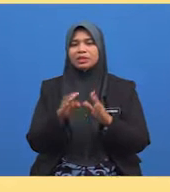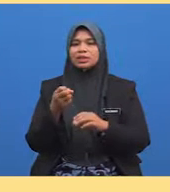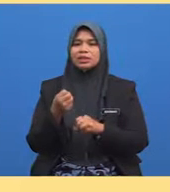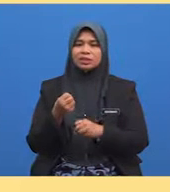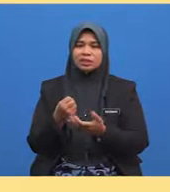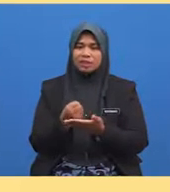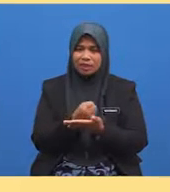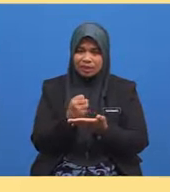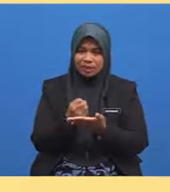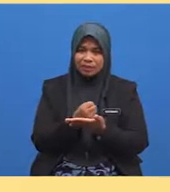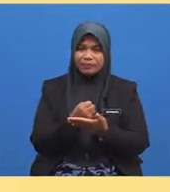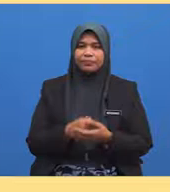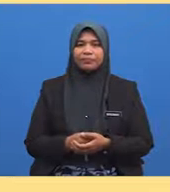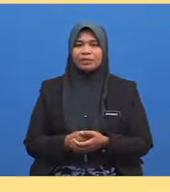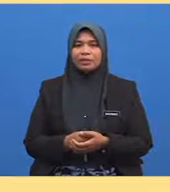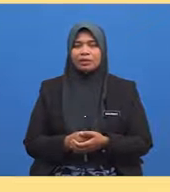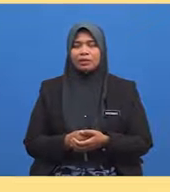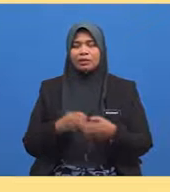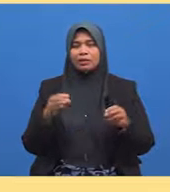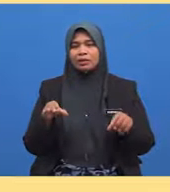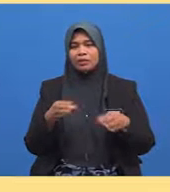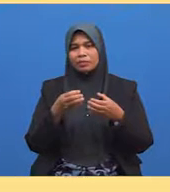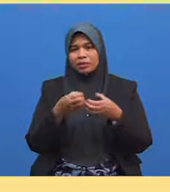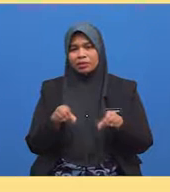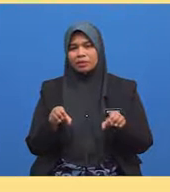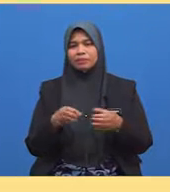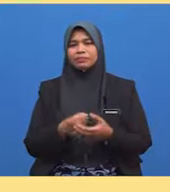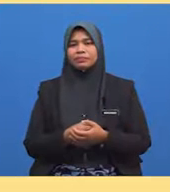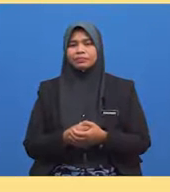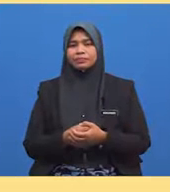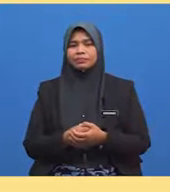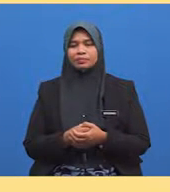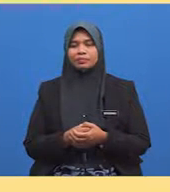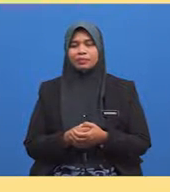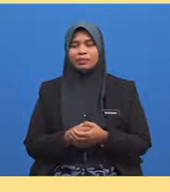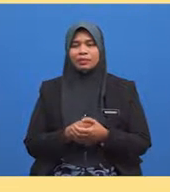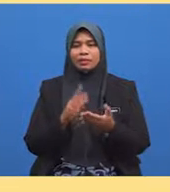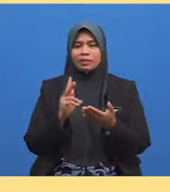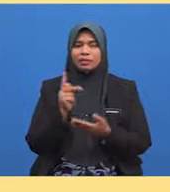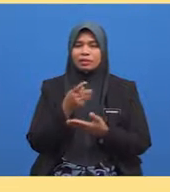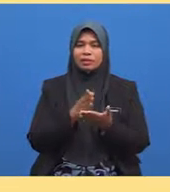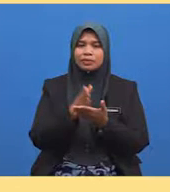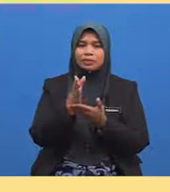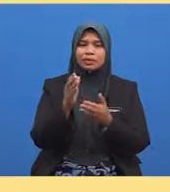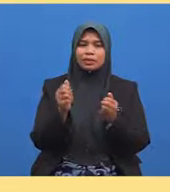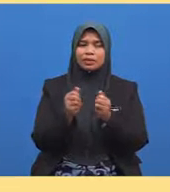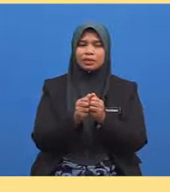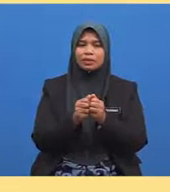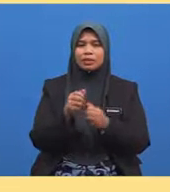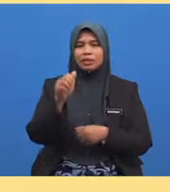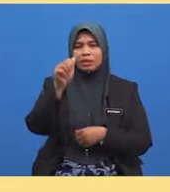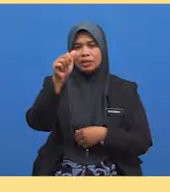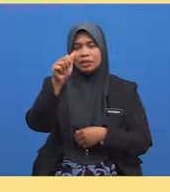juga melakukan persenyawaan dalam dan menghasilkan telur yang cangkerang keras. Kita teruskan